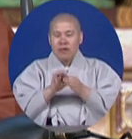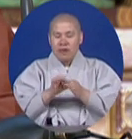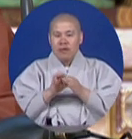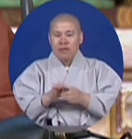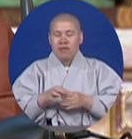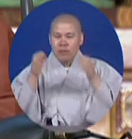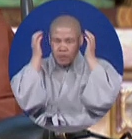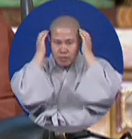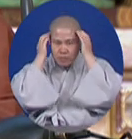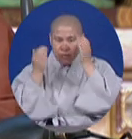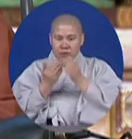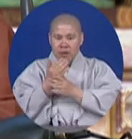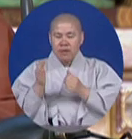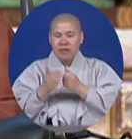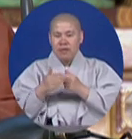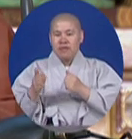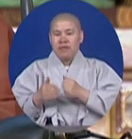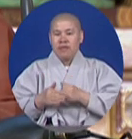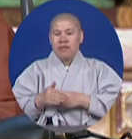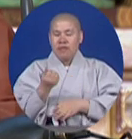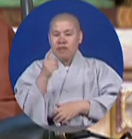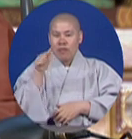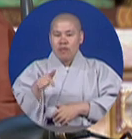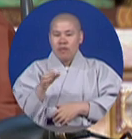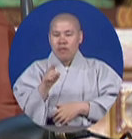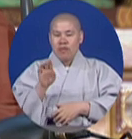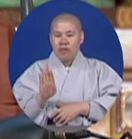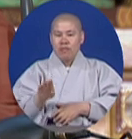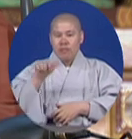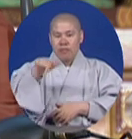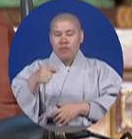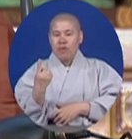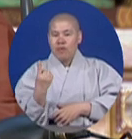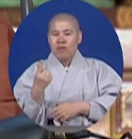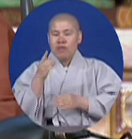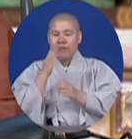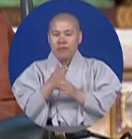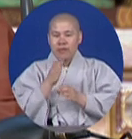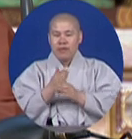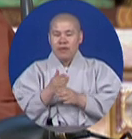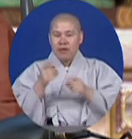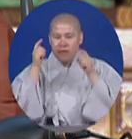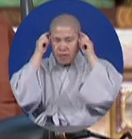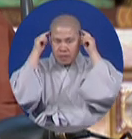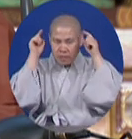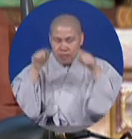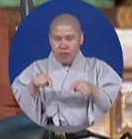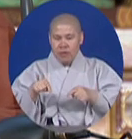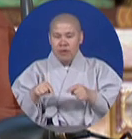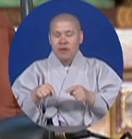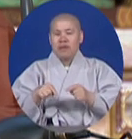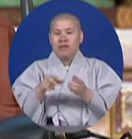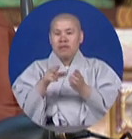이 혹장, 업장, 고장 중에 이 미혹한 이